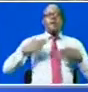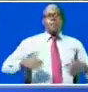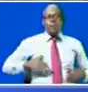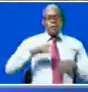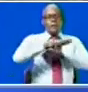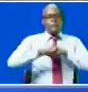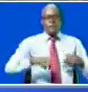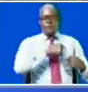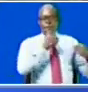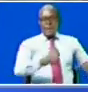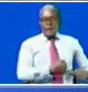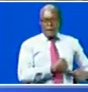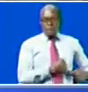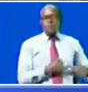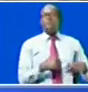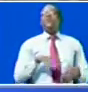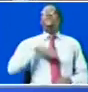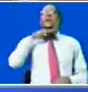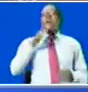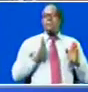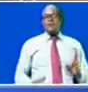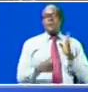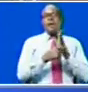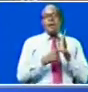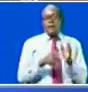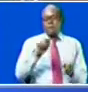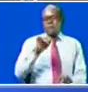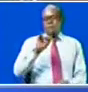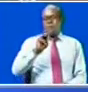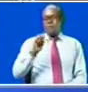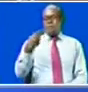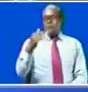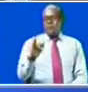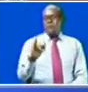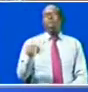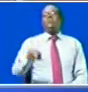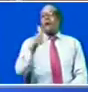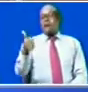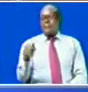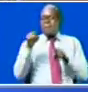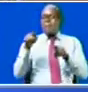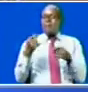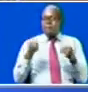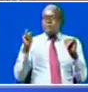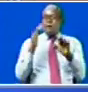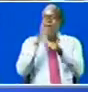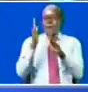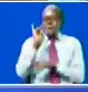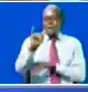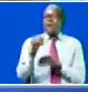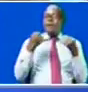aliiba moyo wa marehemu Timothy Mwandi. Njue anakabiliwa na kosa lingine ambalo ni kujaribu kuficha jambo